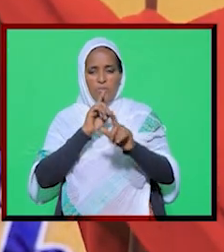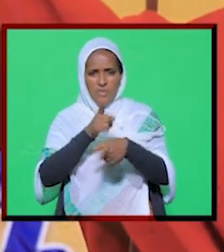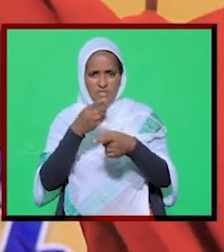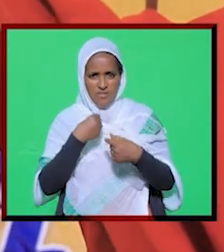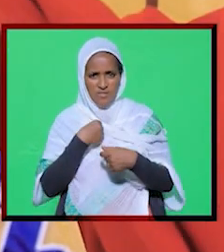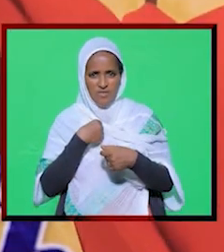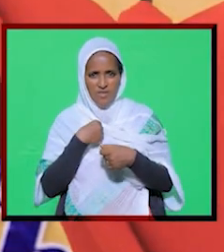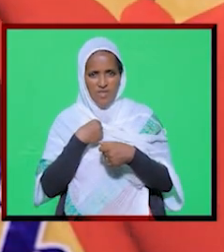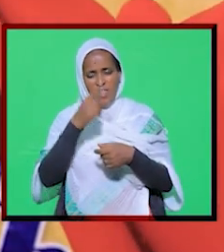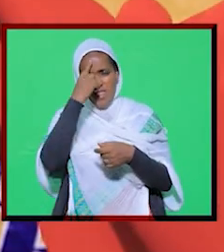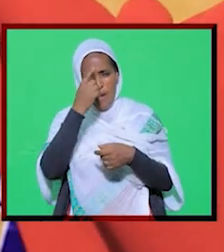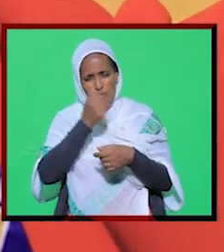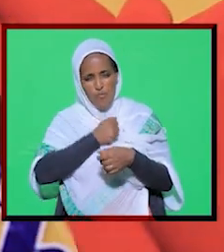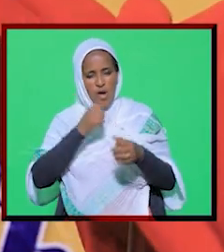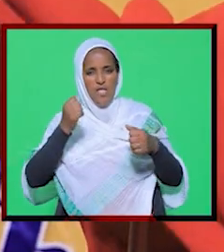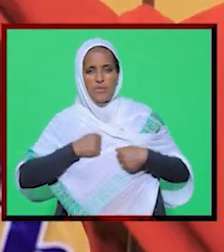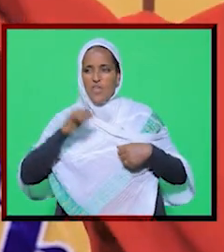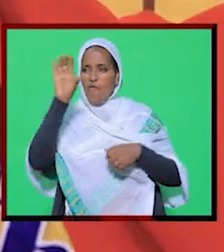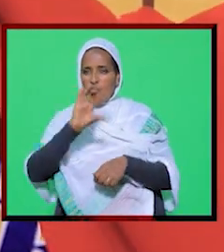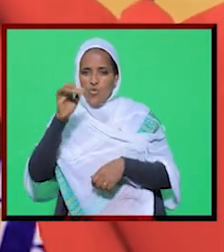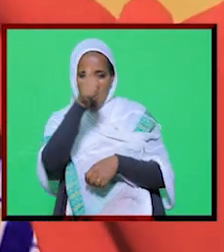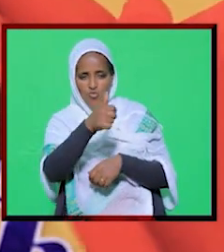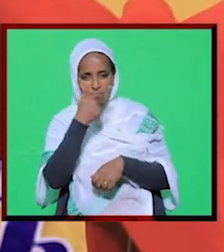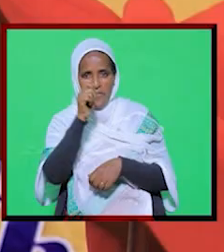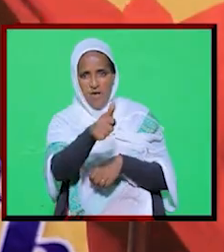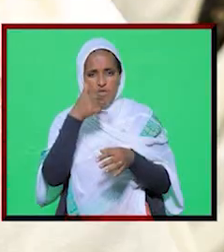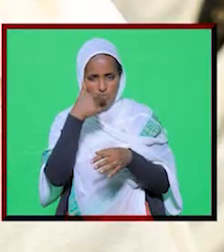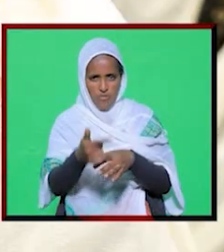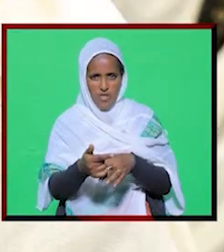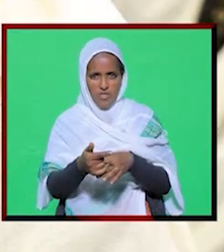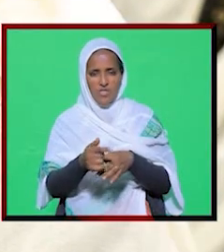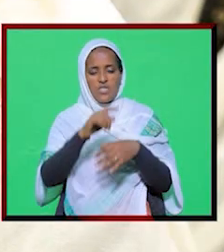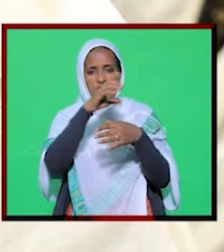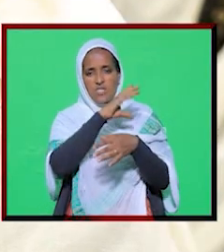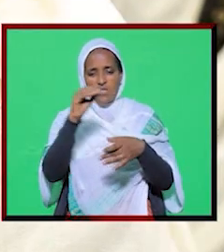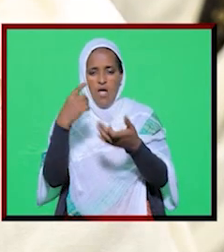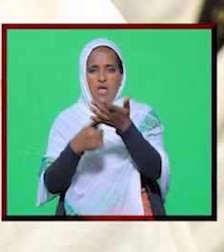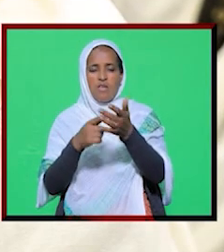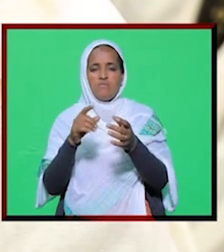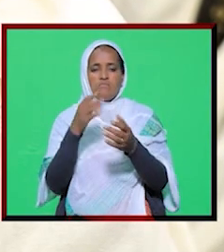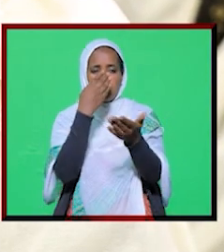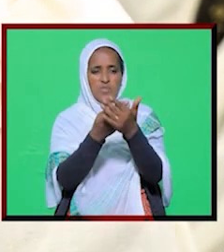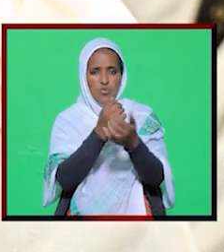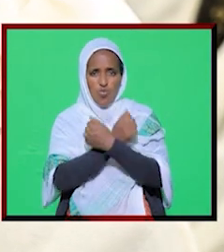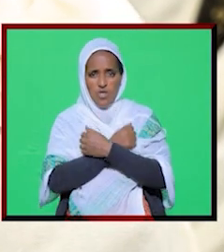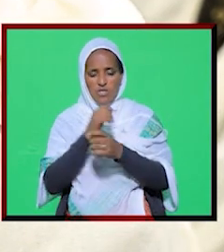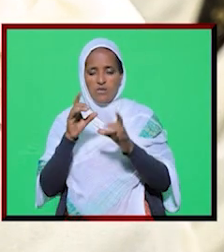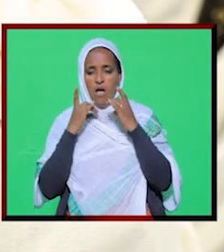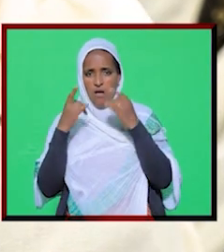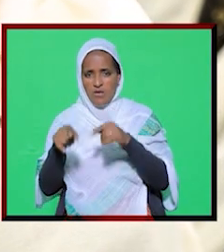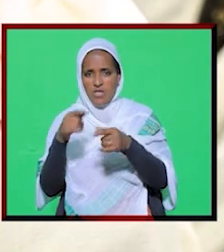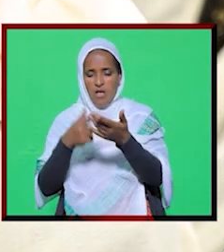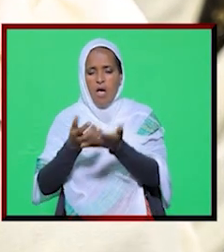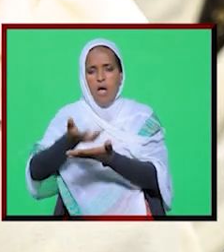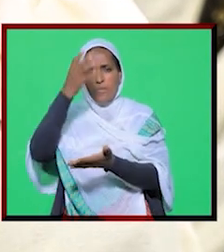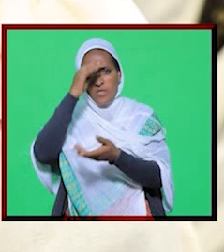መልሱልኝ። ታማኝ ዘበኛ ፈልጉልኝ ይላሉ እነሱ ሌቦቹ። እና እኚህ ካህን ፍቅረ ነዋይ ነበረባቸው። ይህ ባለጸጋ